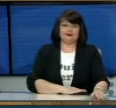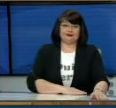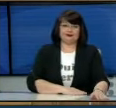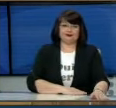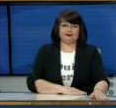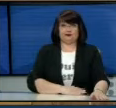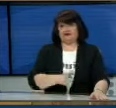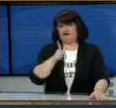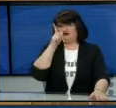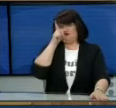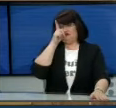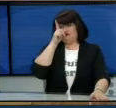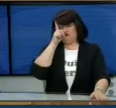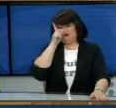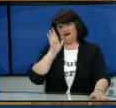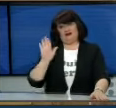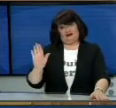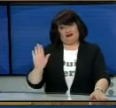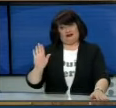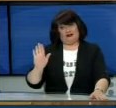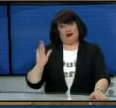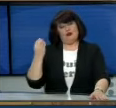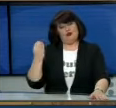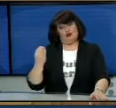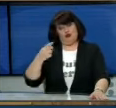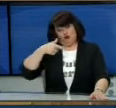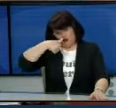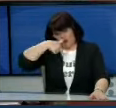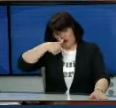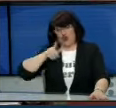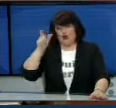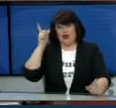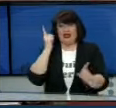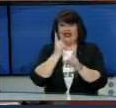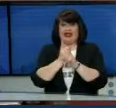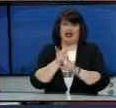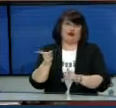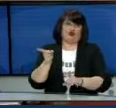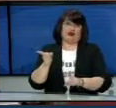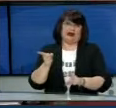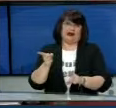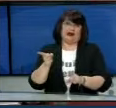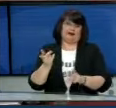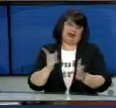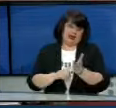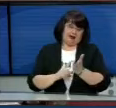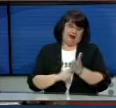αλαζονία δεν θα έβλαπτε, γενικά. Ειδικά από εσάς. Λοιπόν,